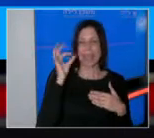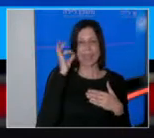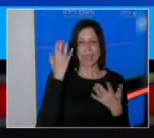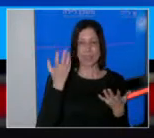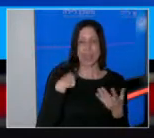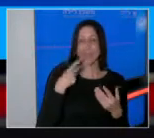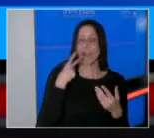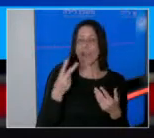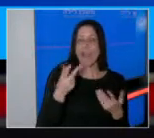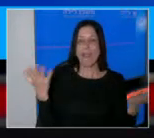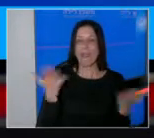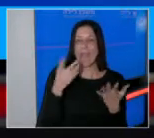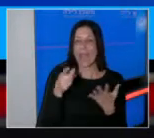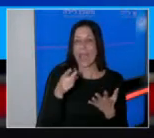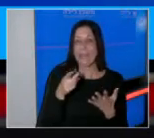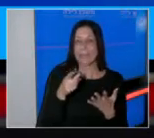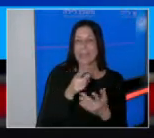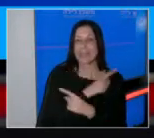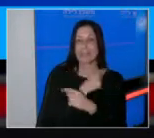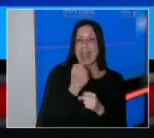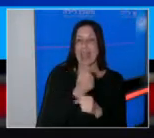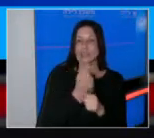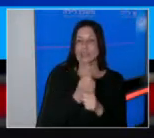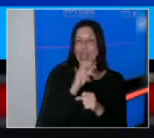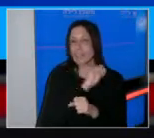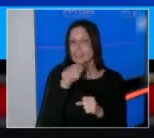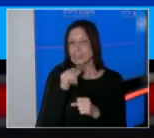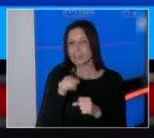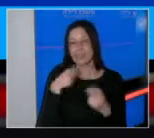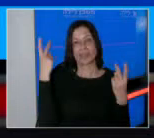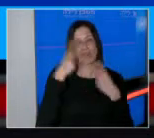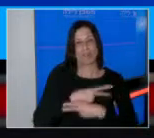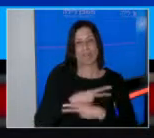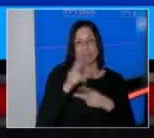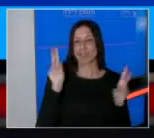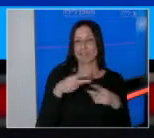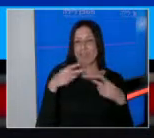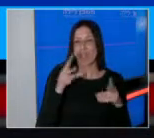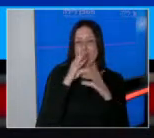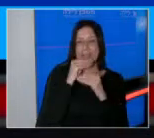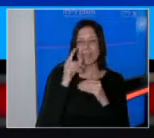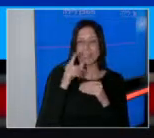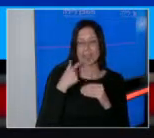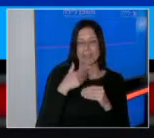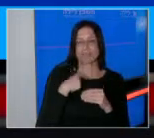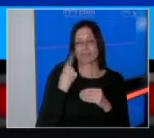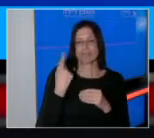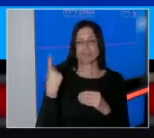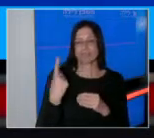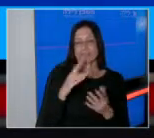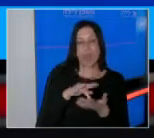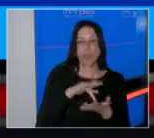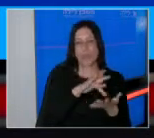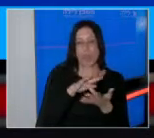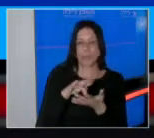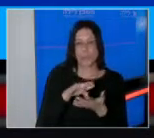אני רואה איך שהם נמנעים מלעסוק בנושאים האלה, ואני מבינה שאי אפשר לדבר על זה בכל במה, זה ברור לי. אבל מצד